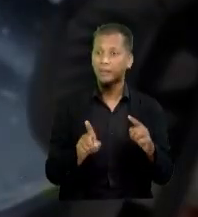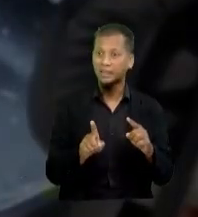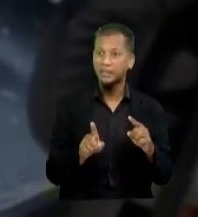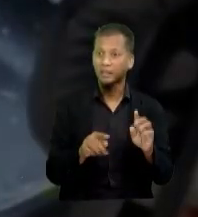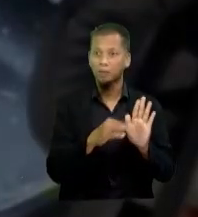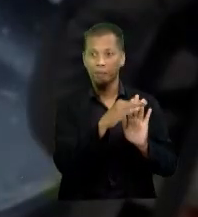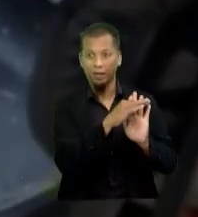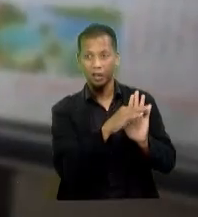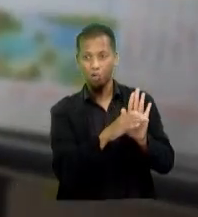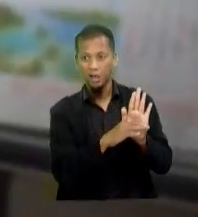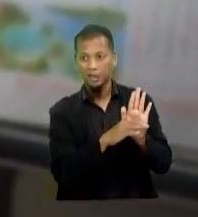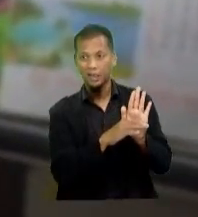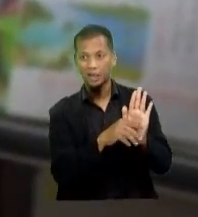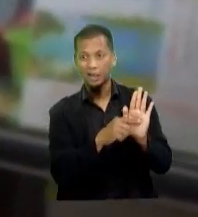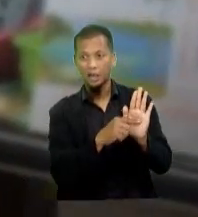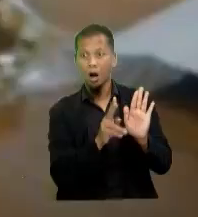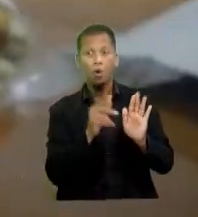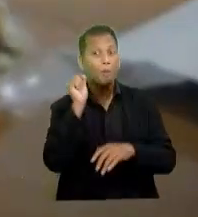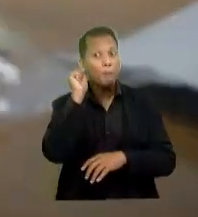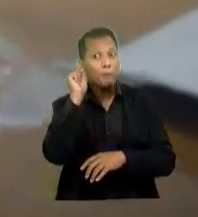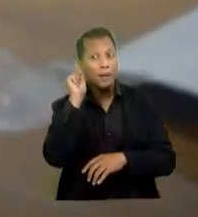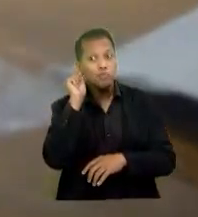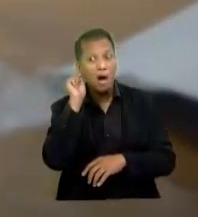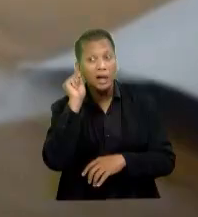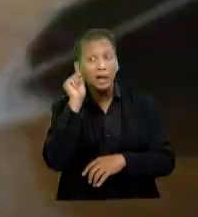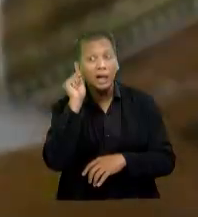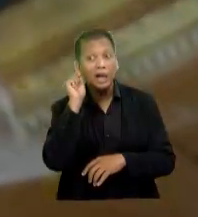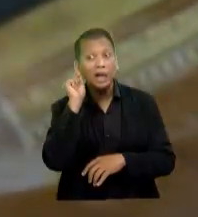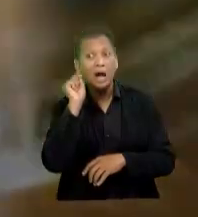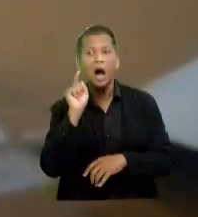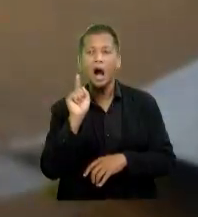menginginkan saudara perempuannya tetap mendapat harta warisan.